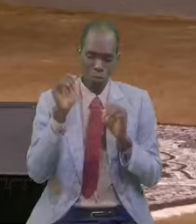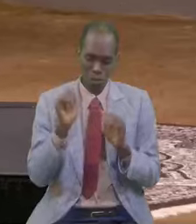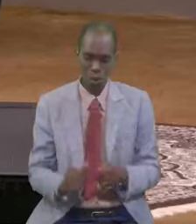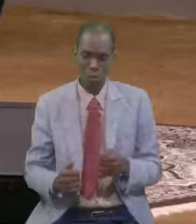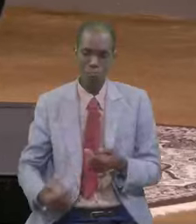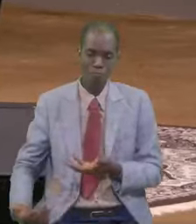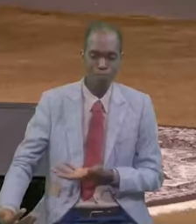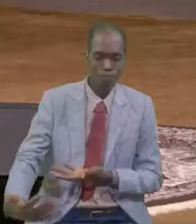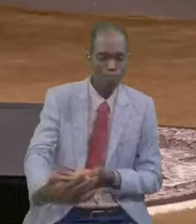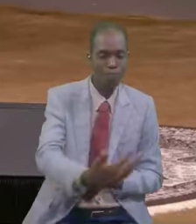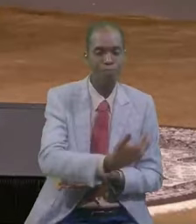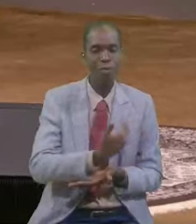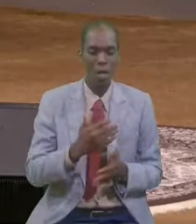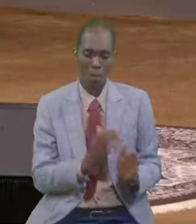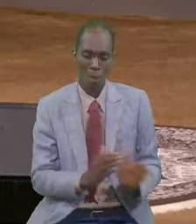sa voiture,